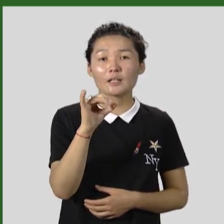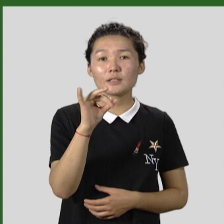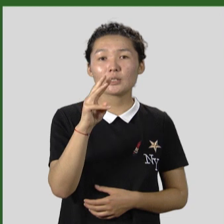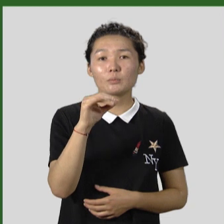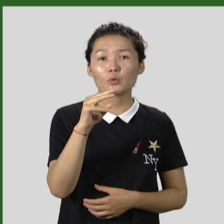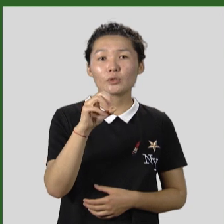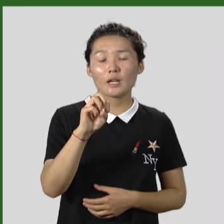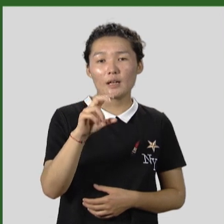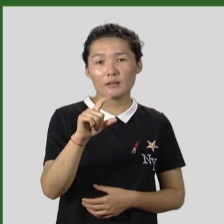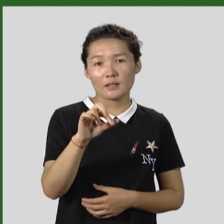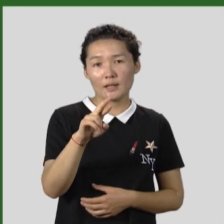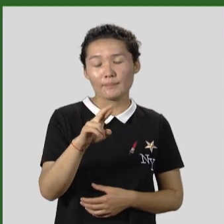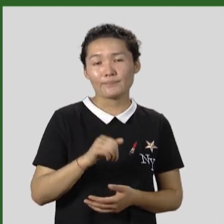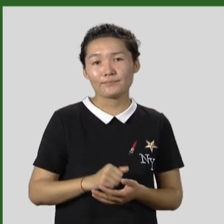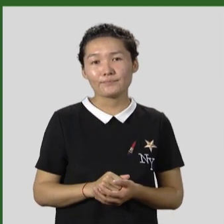азимутальная.